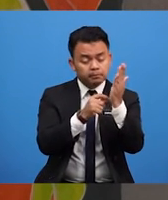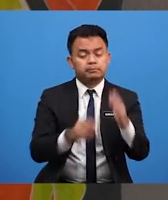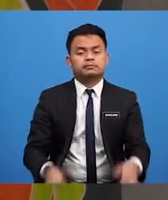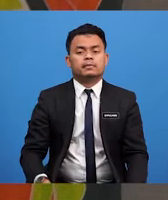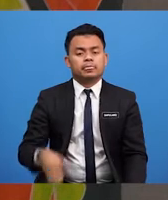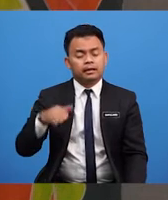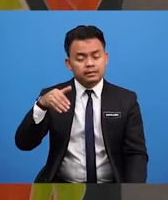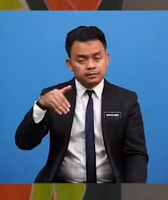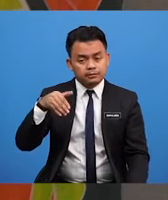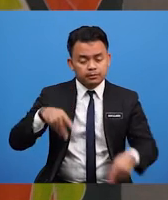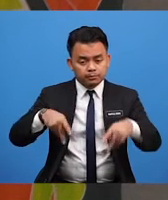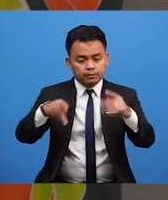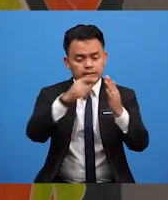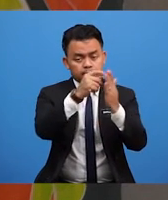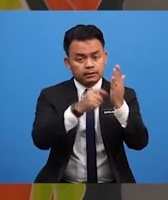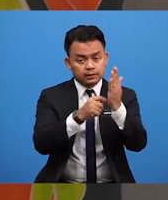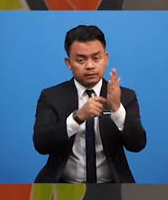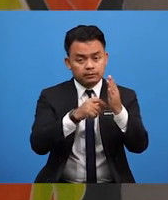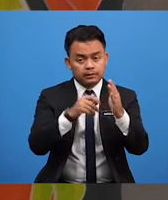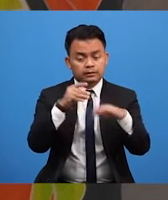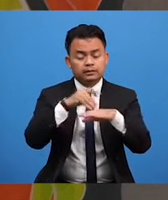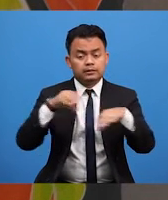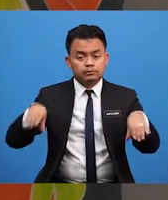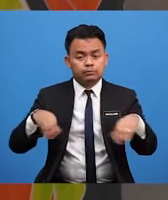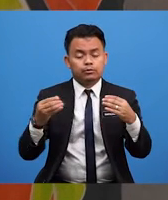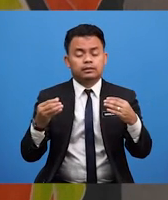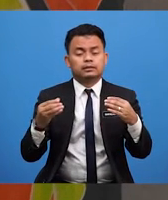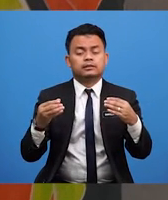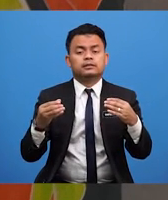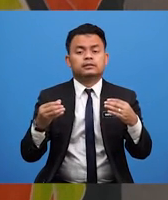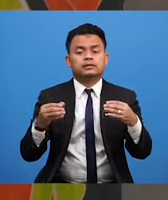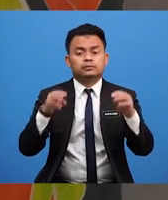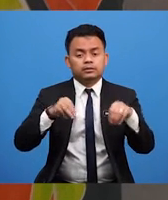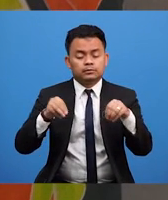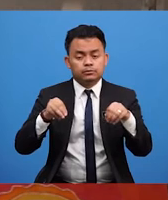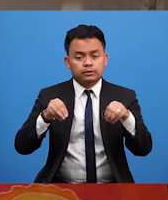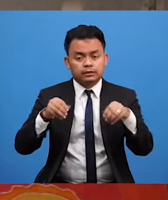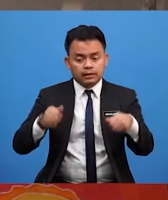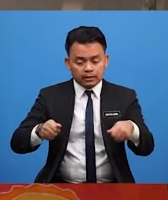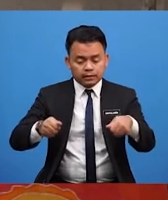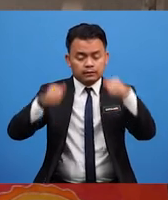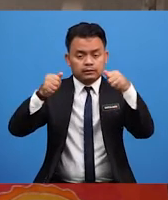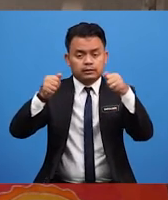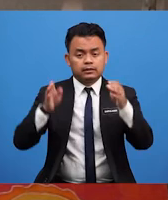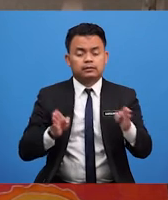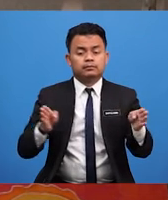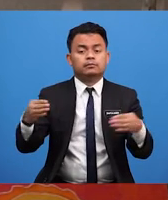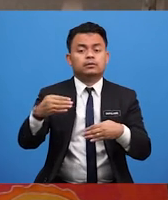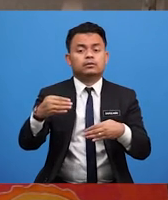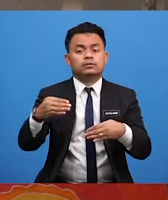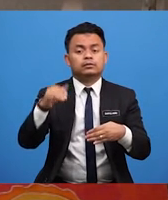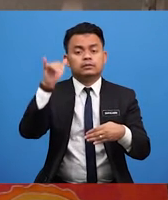dilakukan, murid-murid perlulah mengangkat blok yang telah direndam tadi. Rendiskan blok